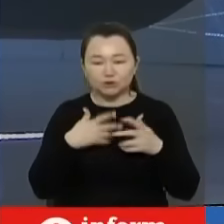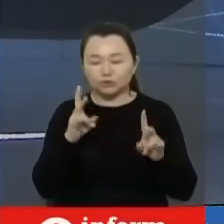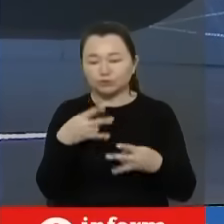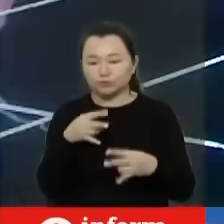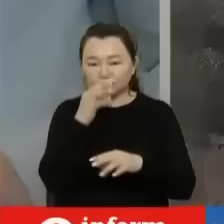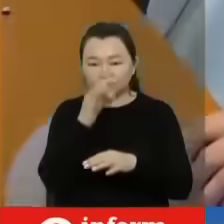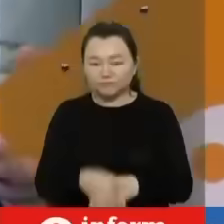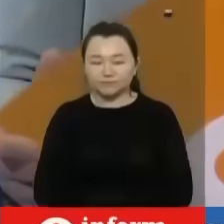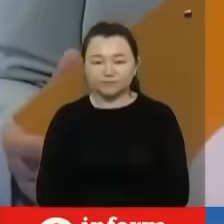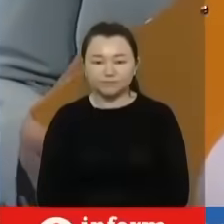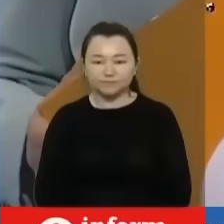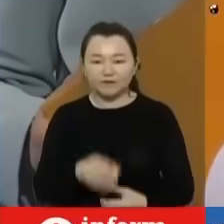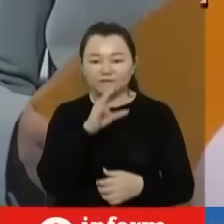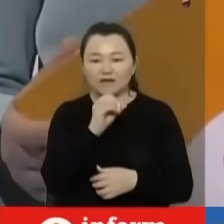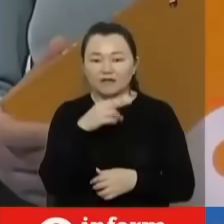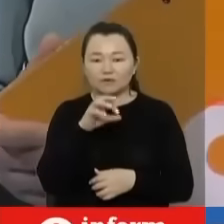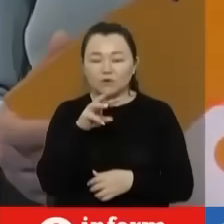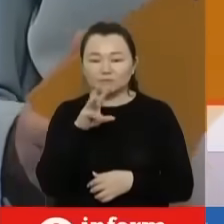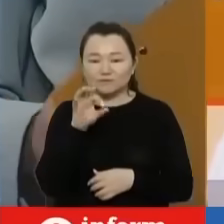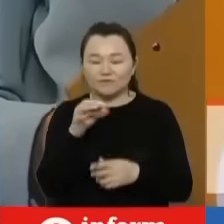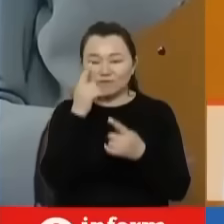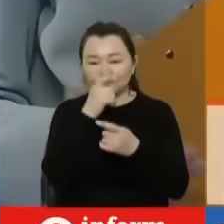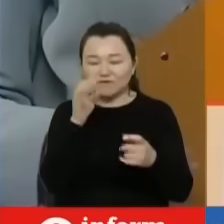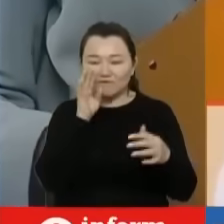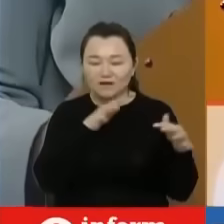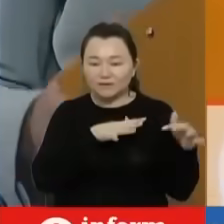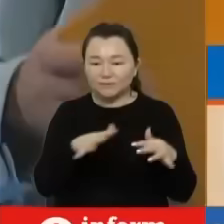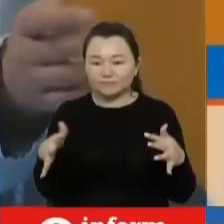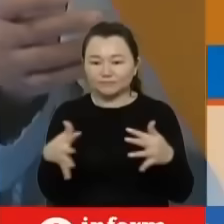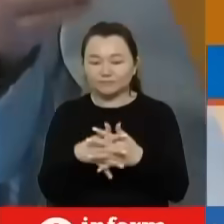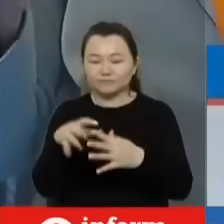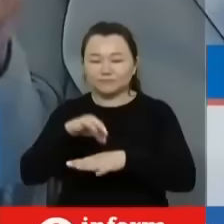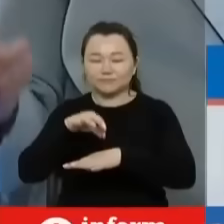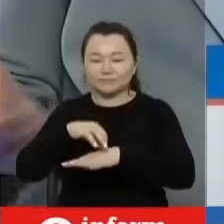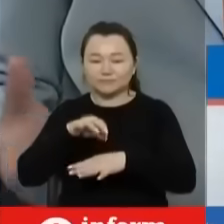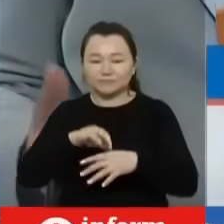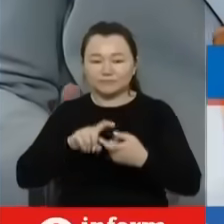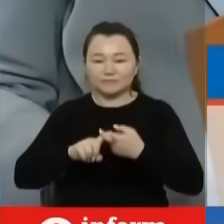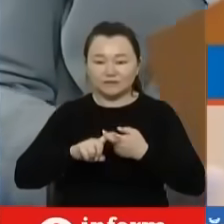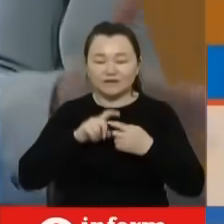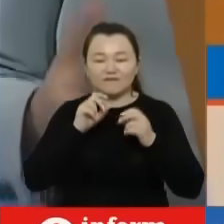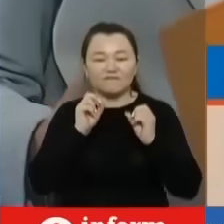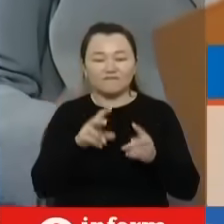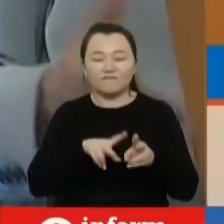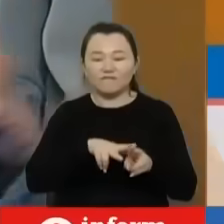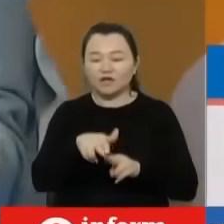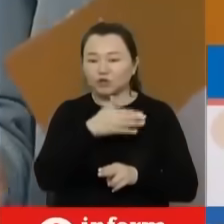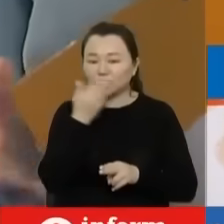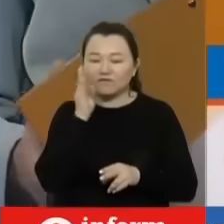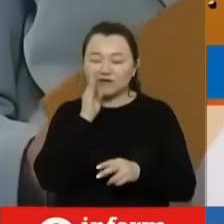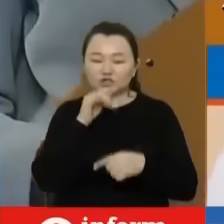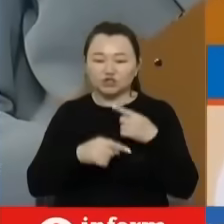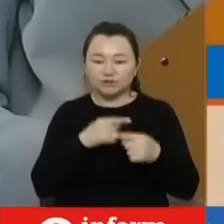отыр. Ведомствоның мәліметінше аққан сумен араласқан ауру қоздырғыштарынан келер зиян жоқ, өйткені ауру су